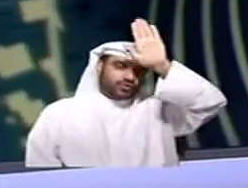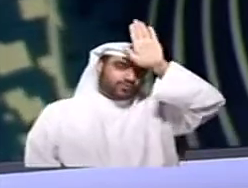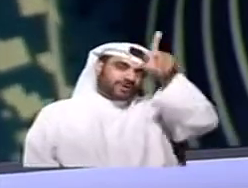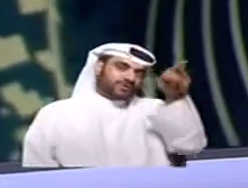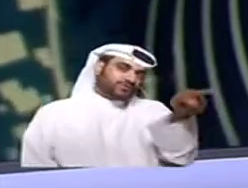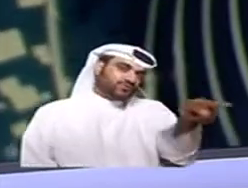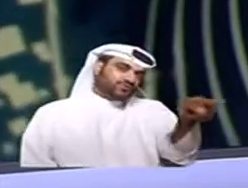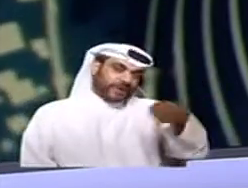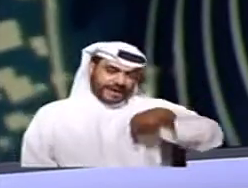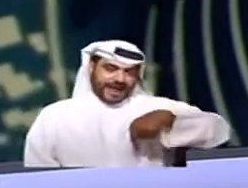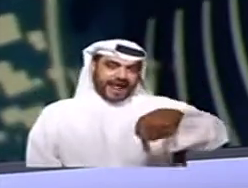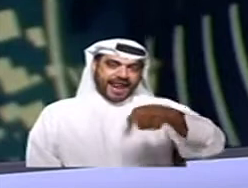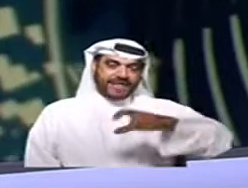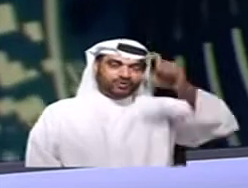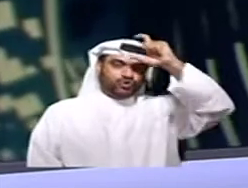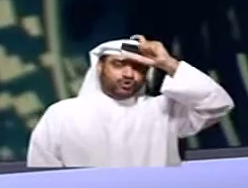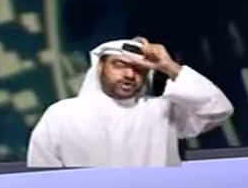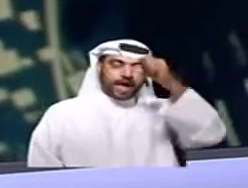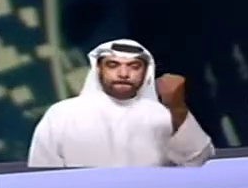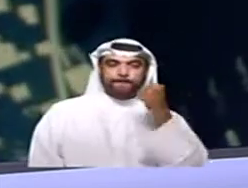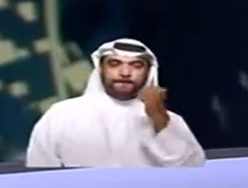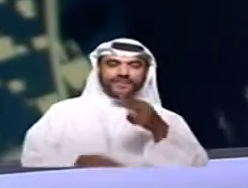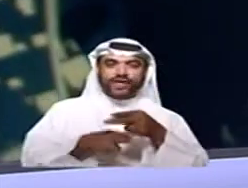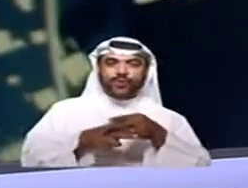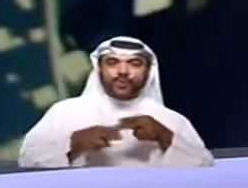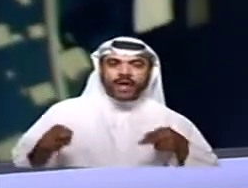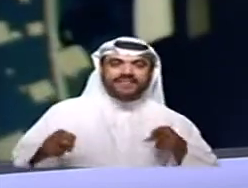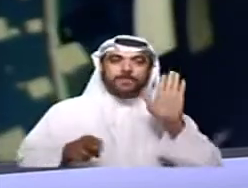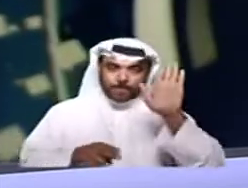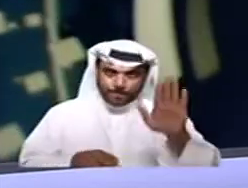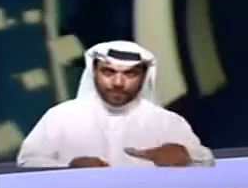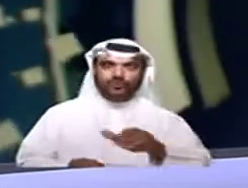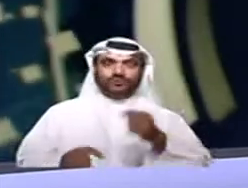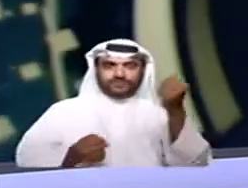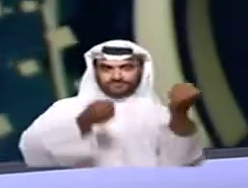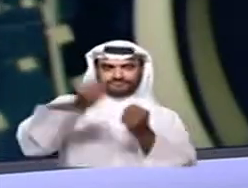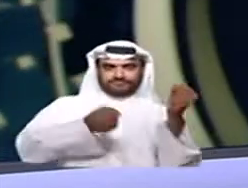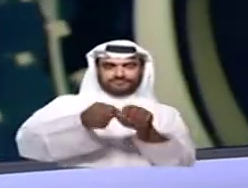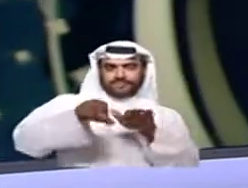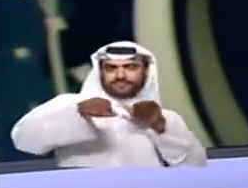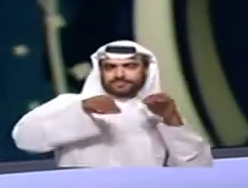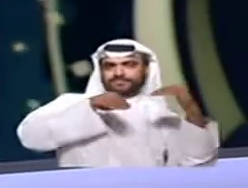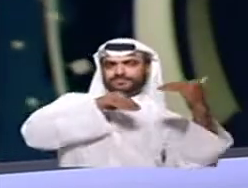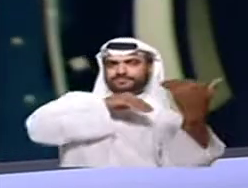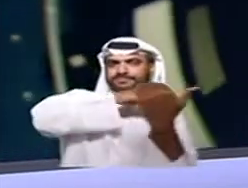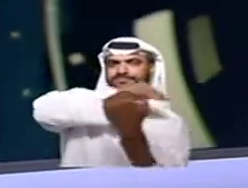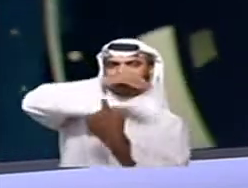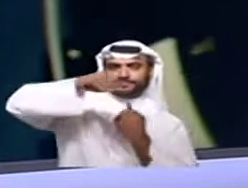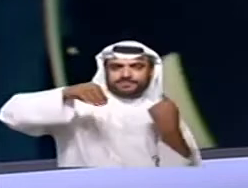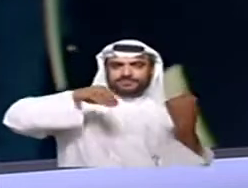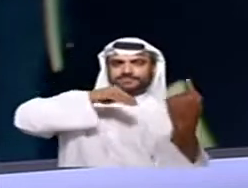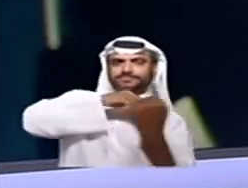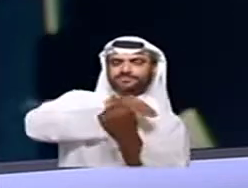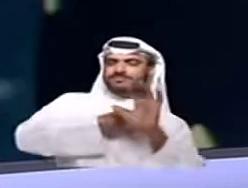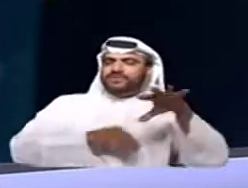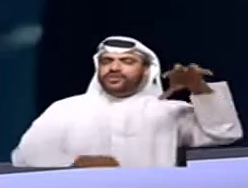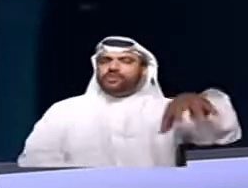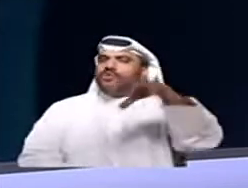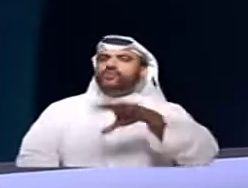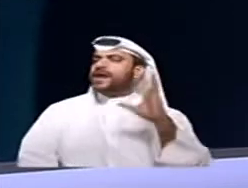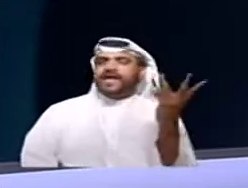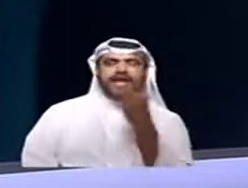البطل الكويتي فهد الجدعي، وذلك وسط منافسة من عدد من المتسابقين مثلوا 19 دولة، وذلك على حلبة